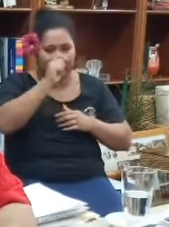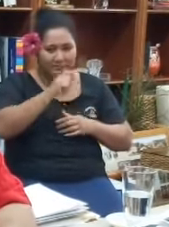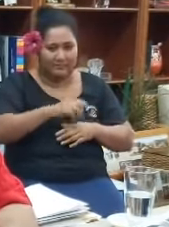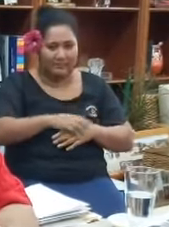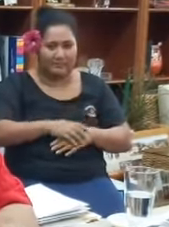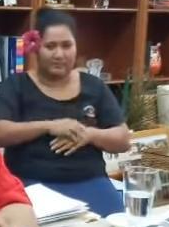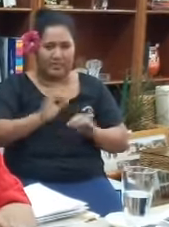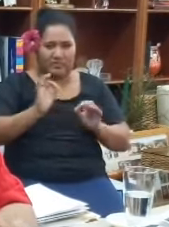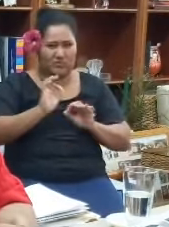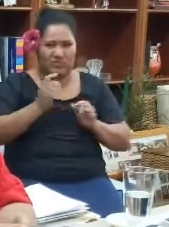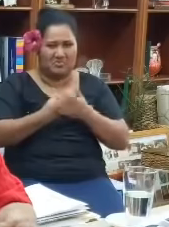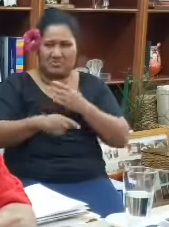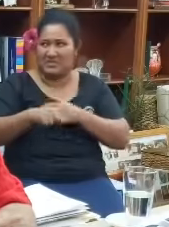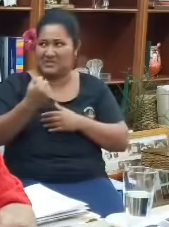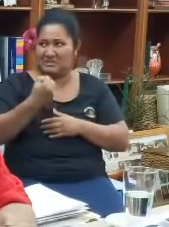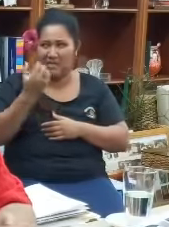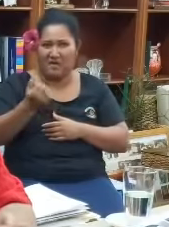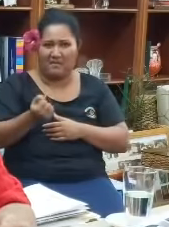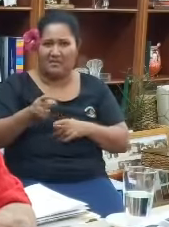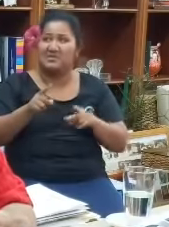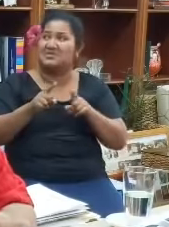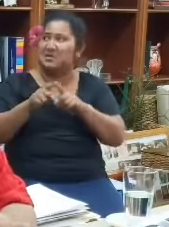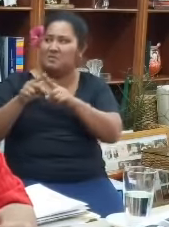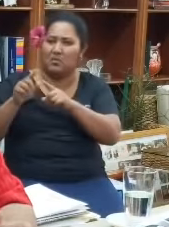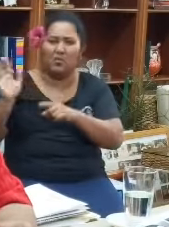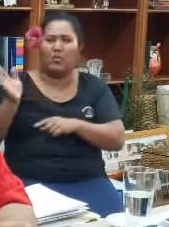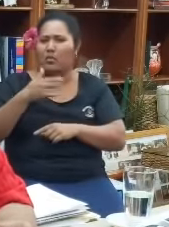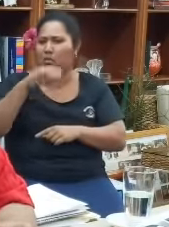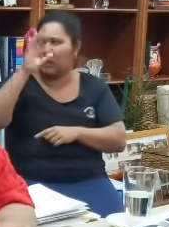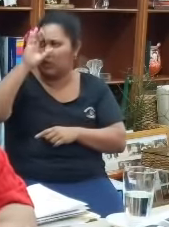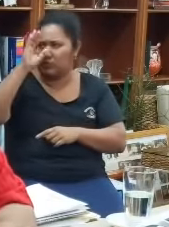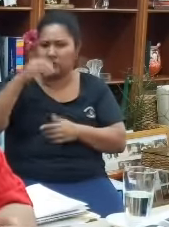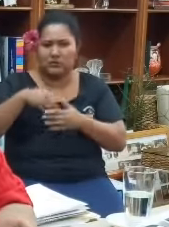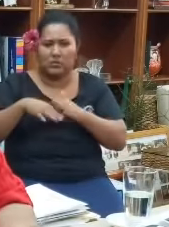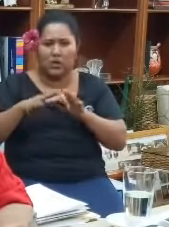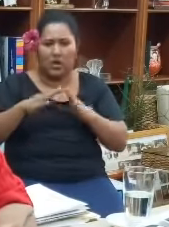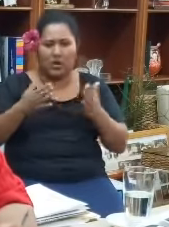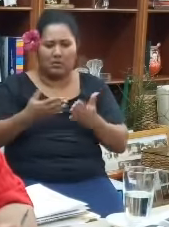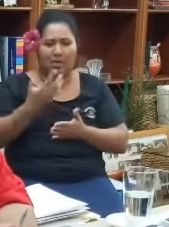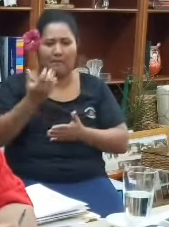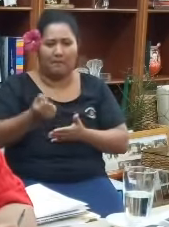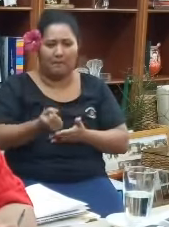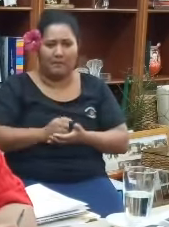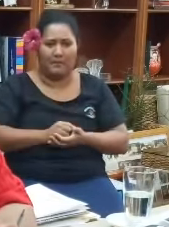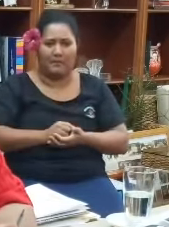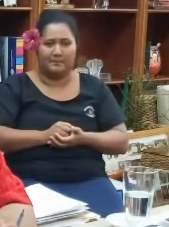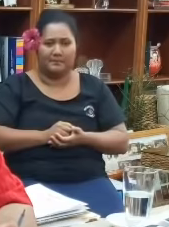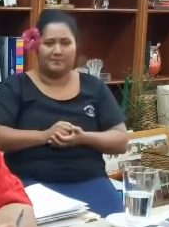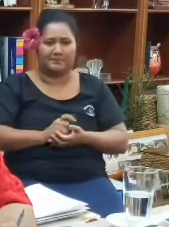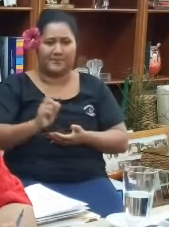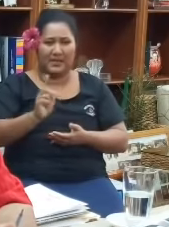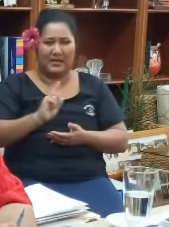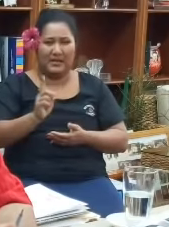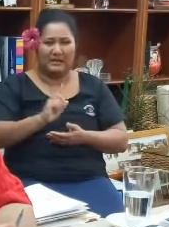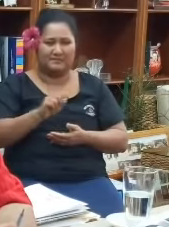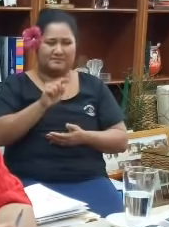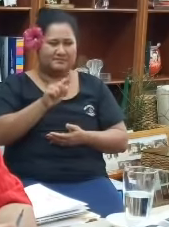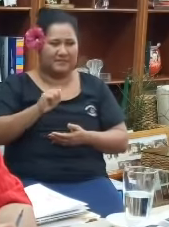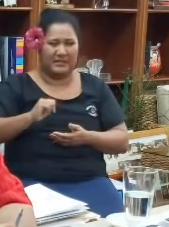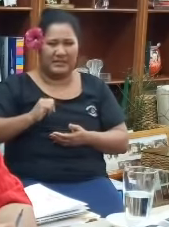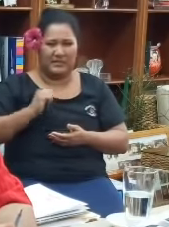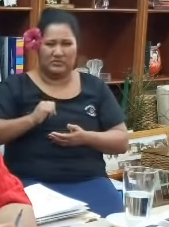E le nga sa mo le mo wai. No umaya tu nu umololang. I le winga fa ke volo le